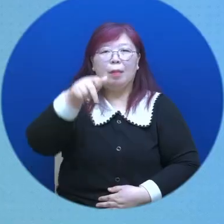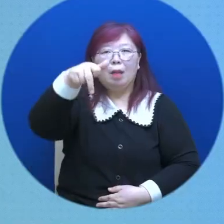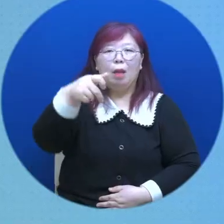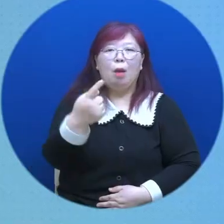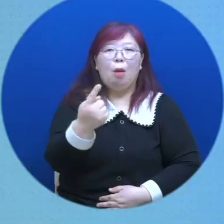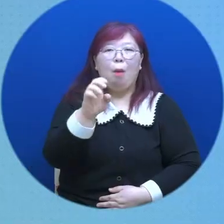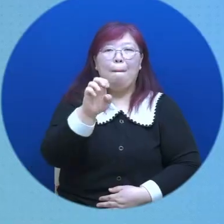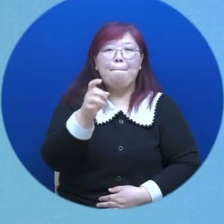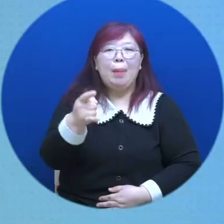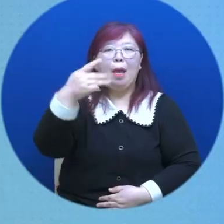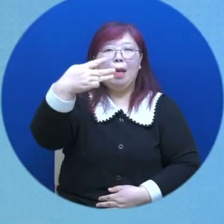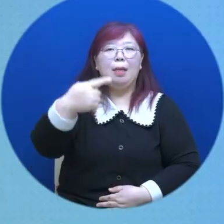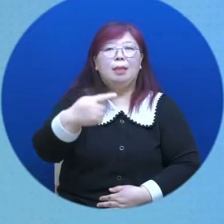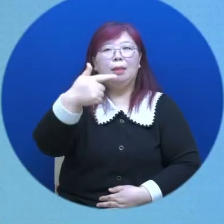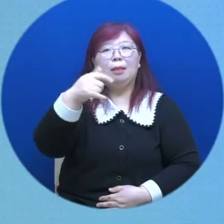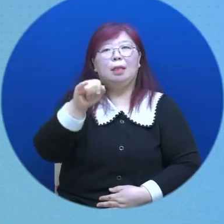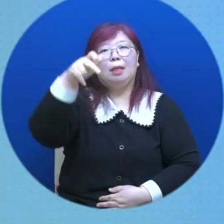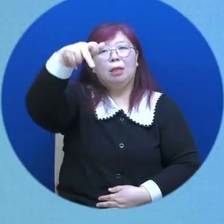코페르니쿠스를 잘 알아요.